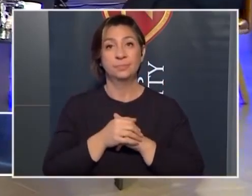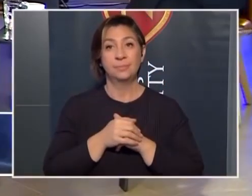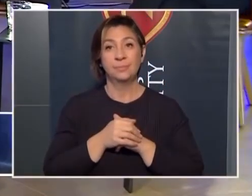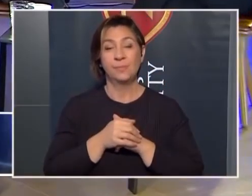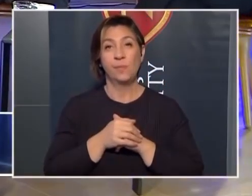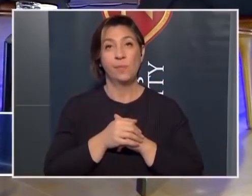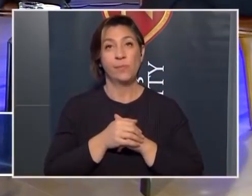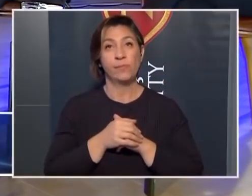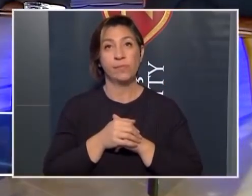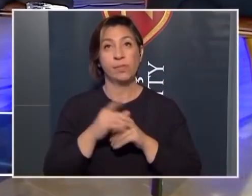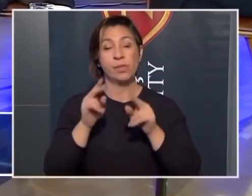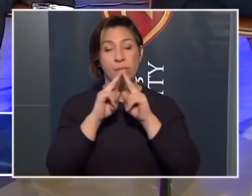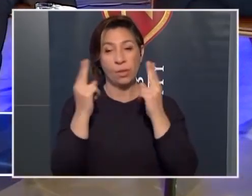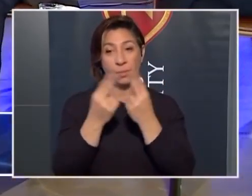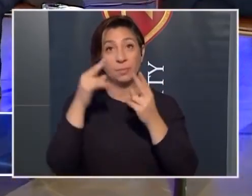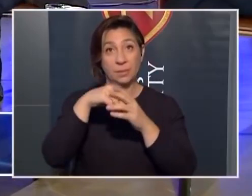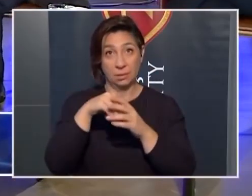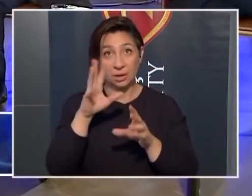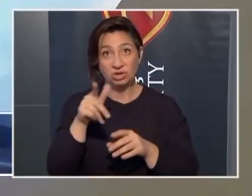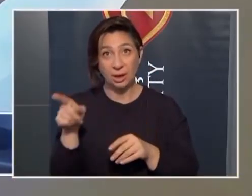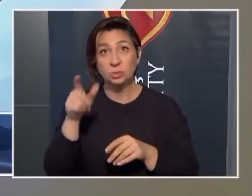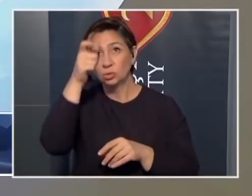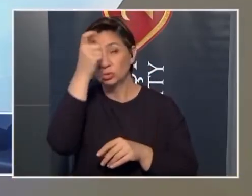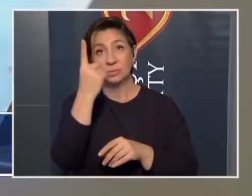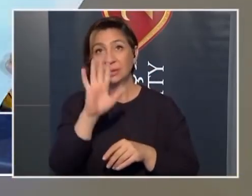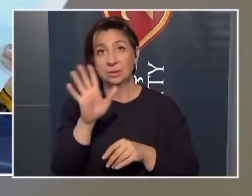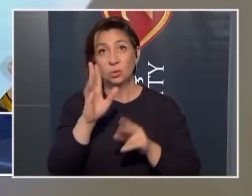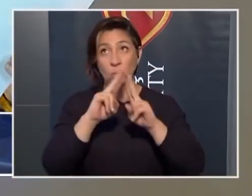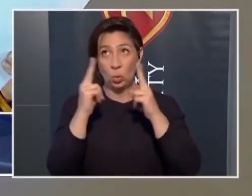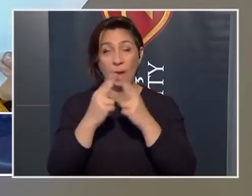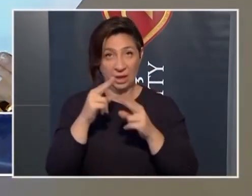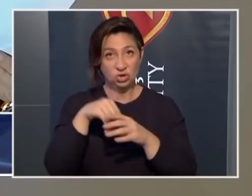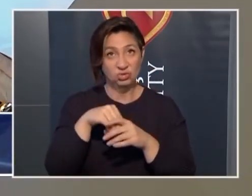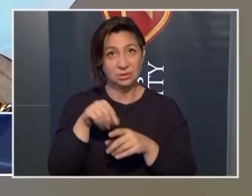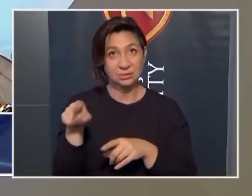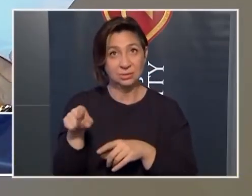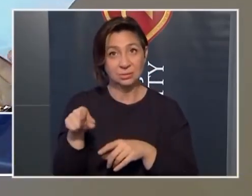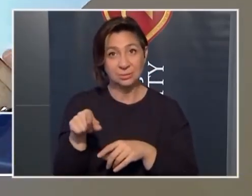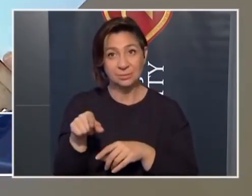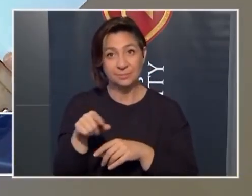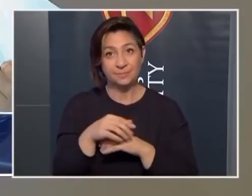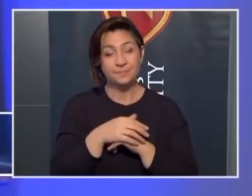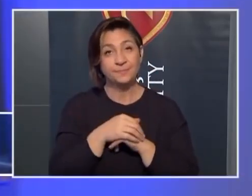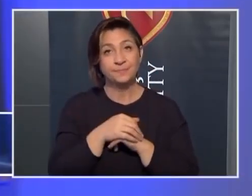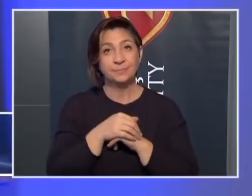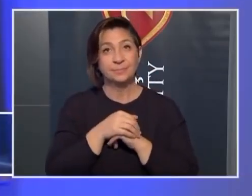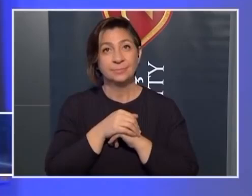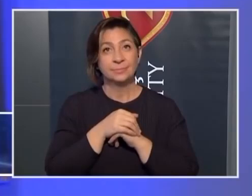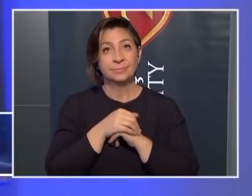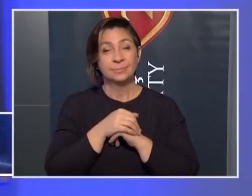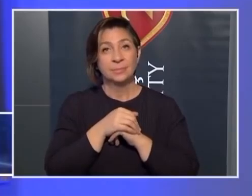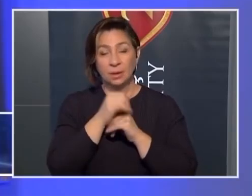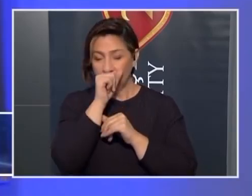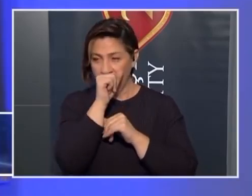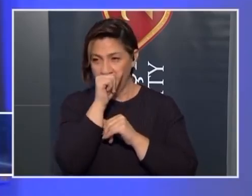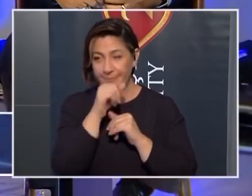yani bu bütün dünya için değil mi bu? Yani Türkiye değil bu. Bu bütün dünya. Ve